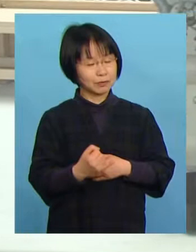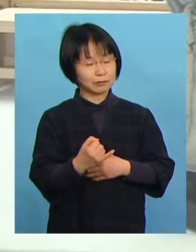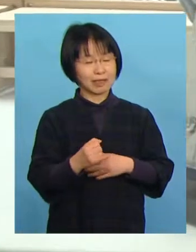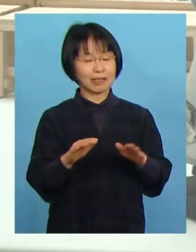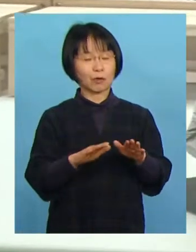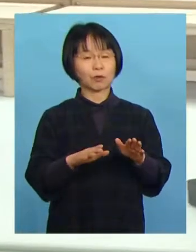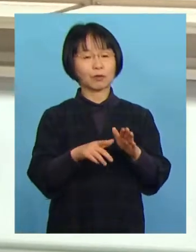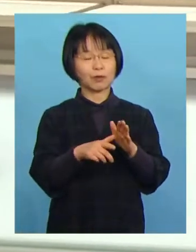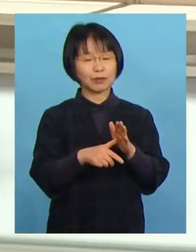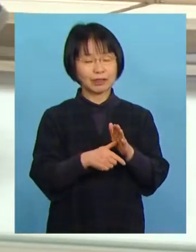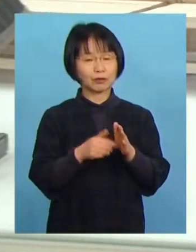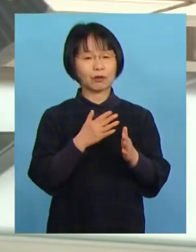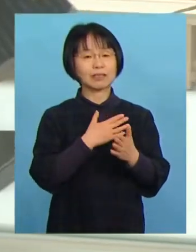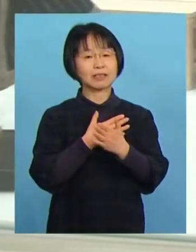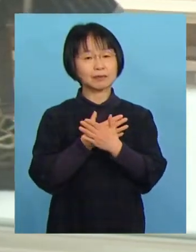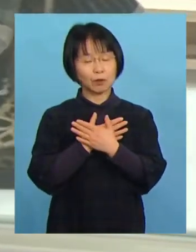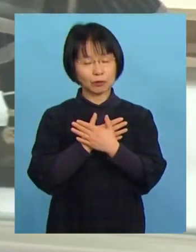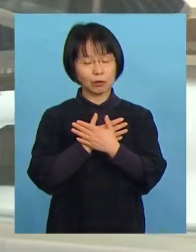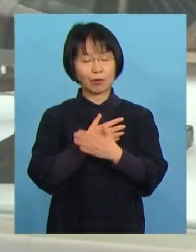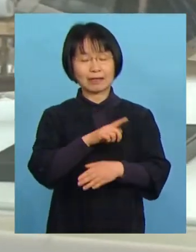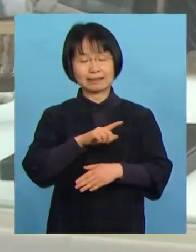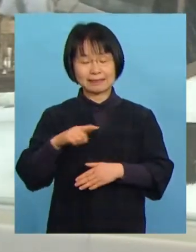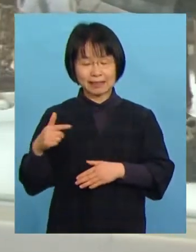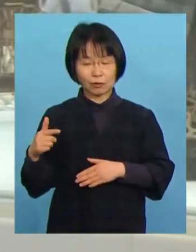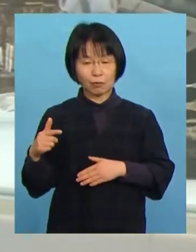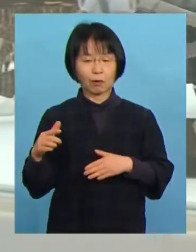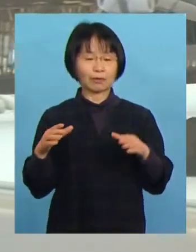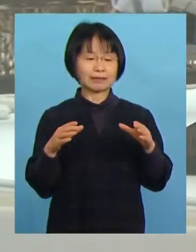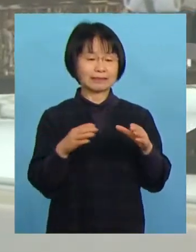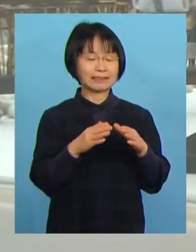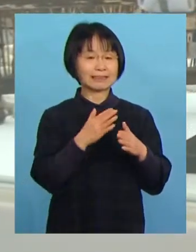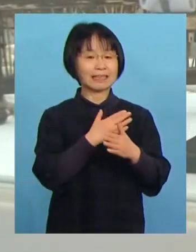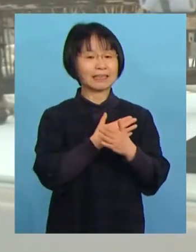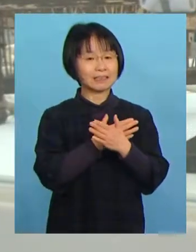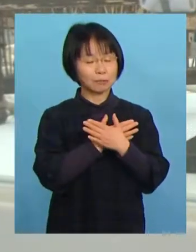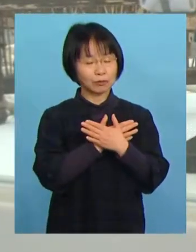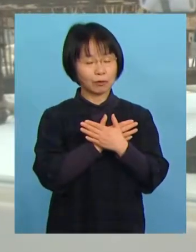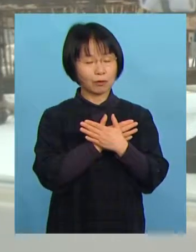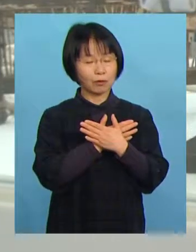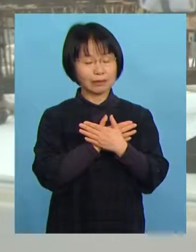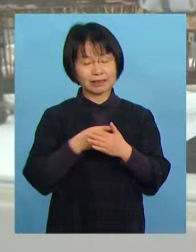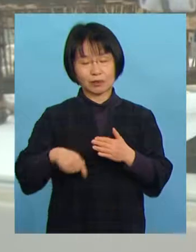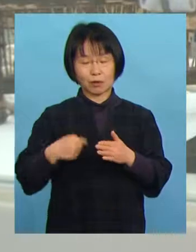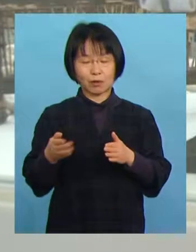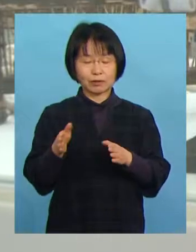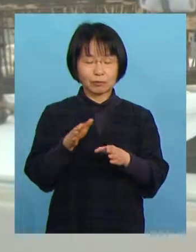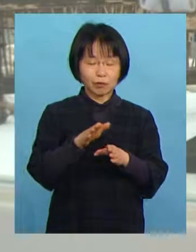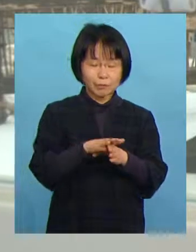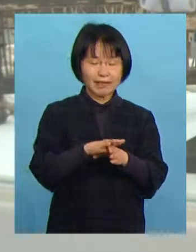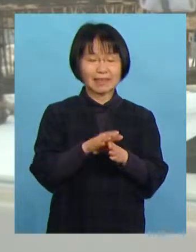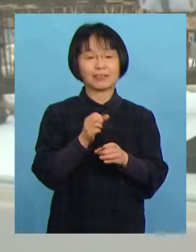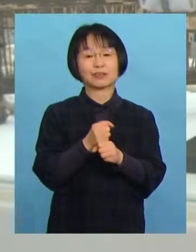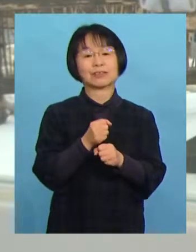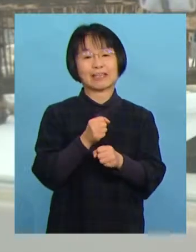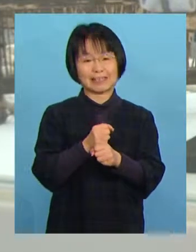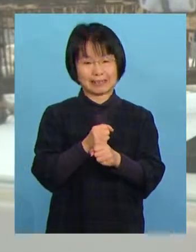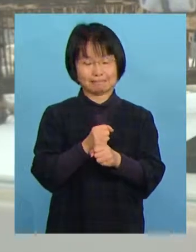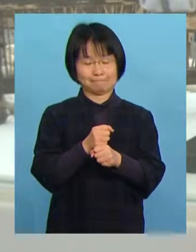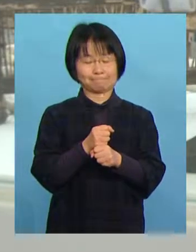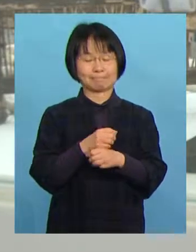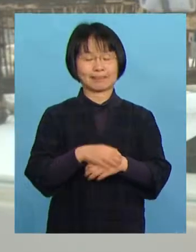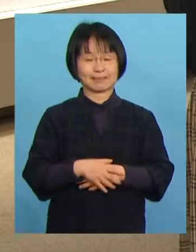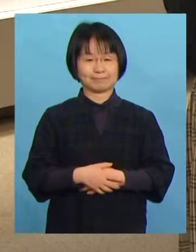ていた着物なんかを思い出を小さな着物に込めて丁寧に再生されてきました。 素敵ですね。